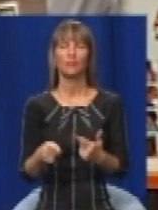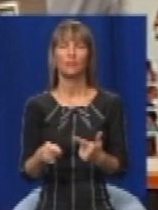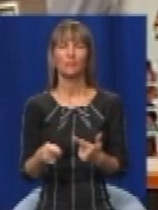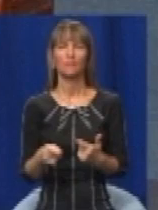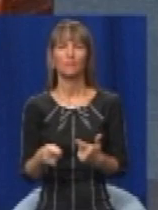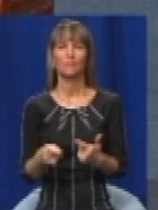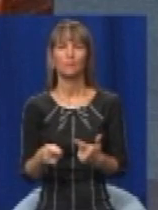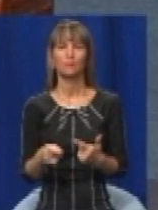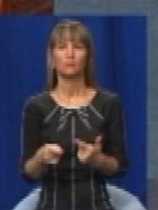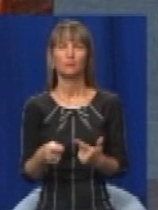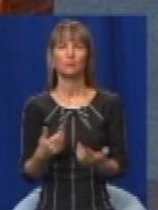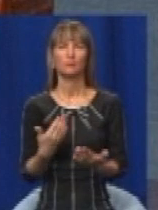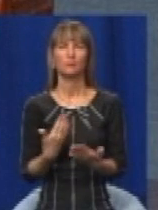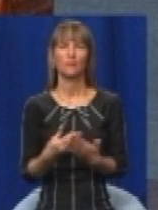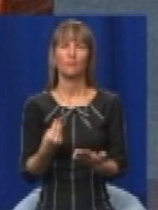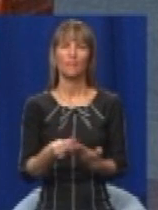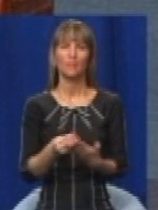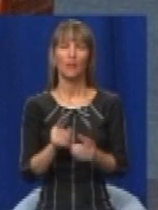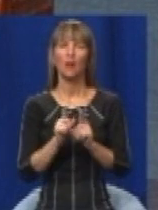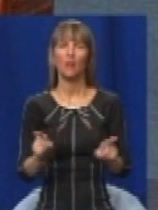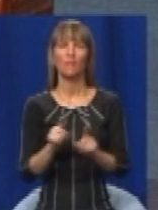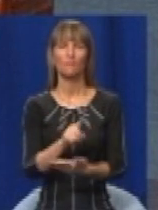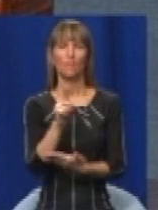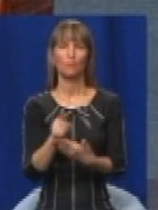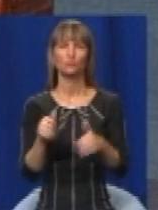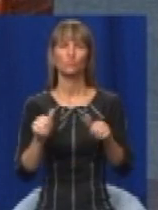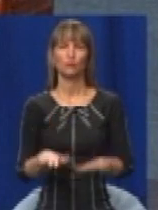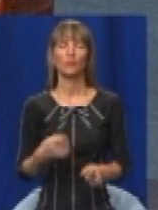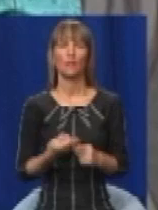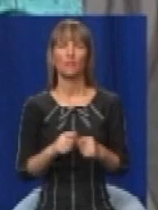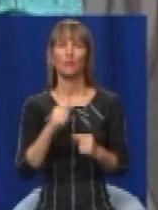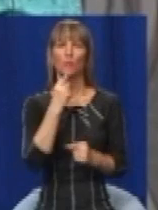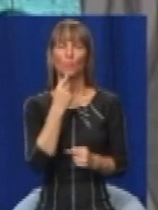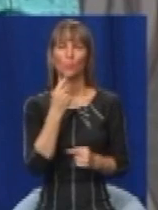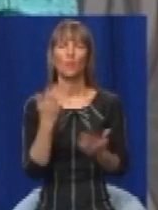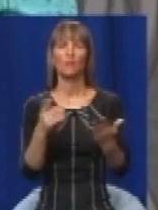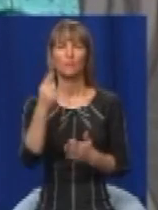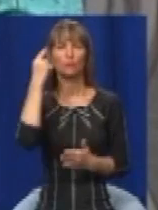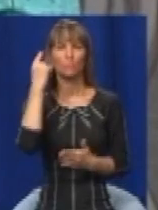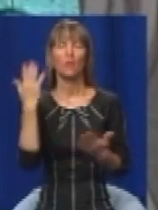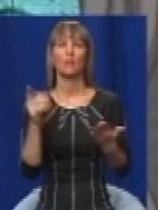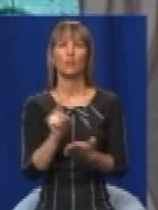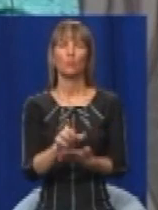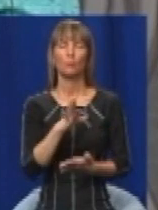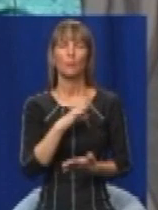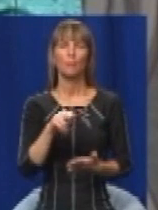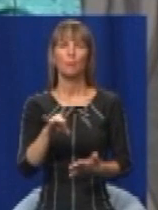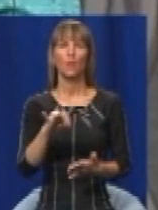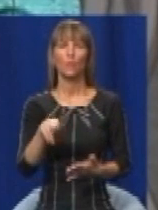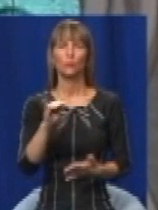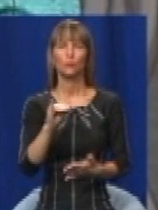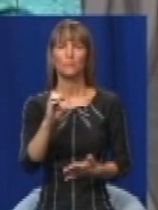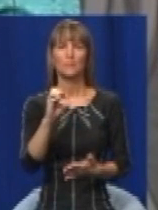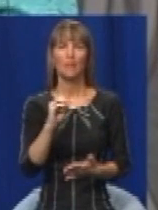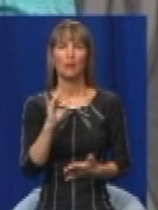скажу. Ну, або фінансові, рекламні питання вирішувати, це дійсно таки важко. Да. А як думаєш, от, який має бути продюсер? Строгим